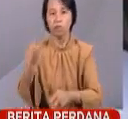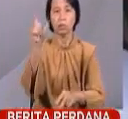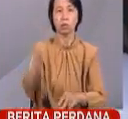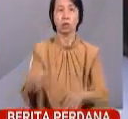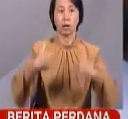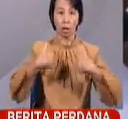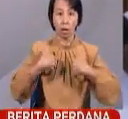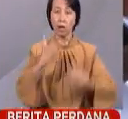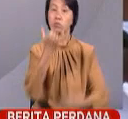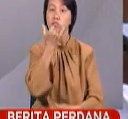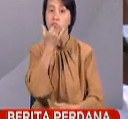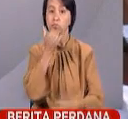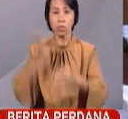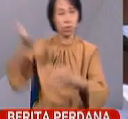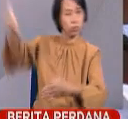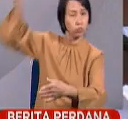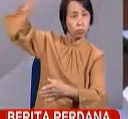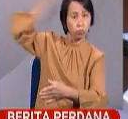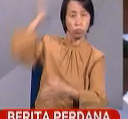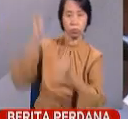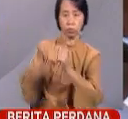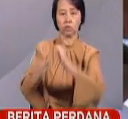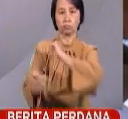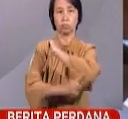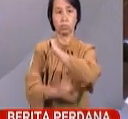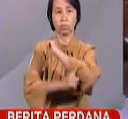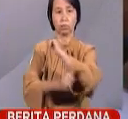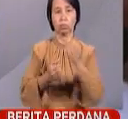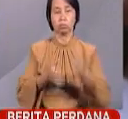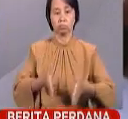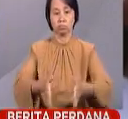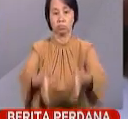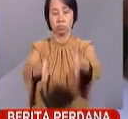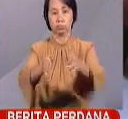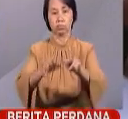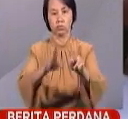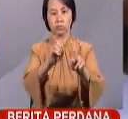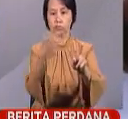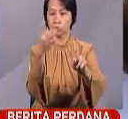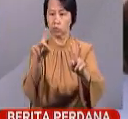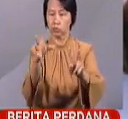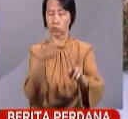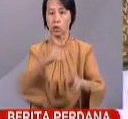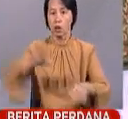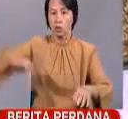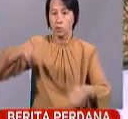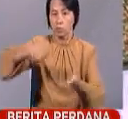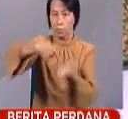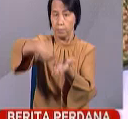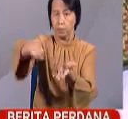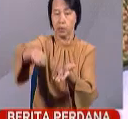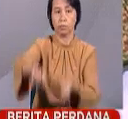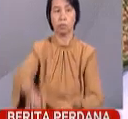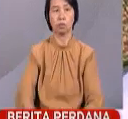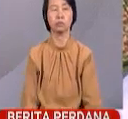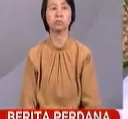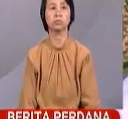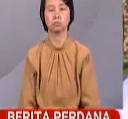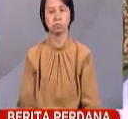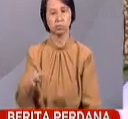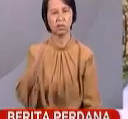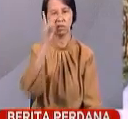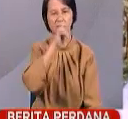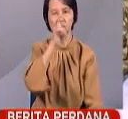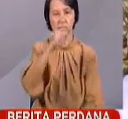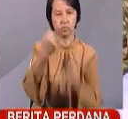turut memiliki kesalahan lampau dengan dikenakan saman trafik pada 2018 dan belum dijelaskan. Dia memberi, menipu